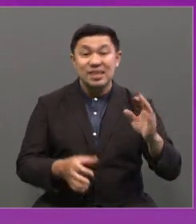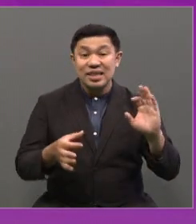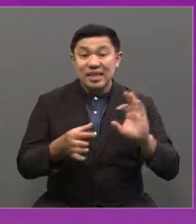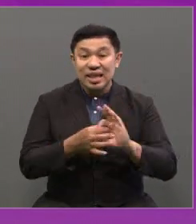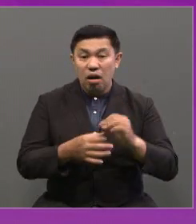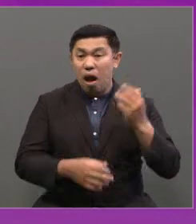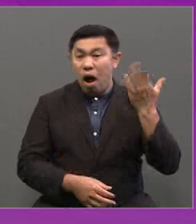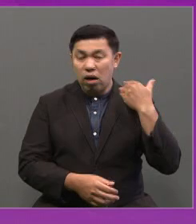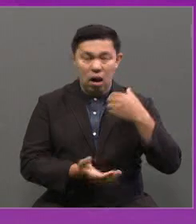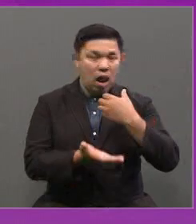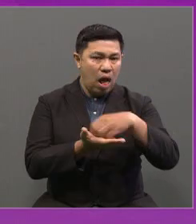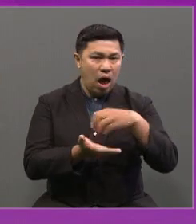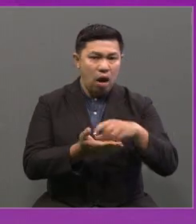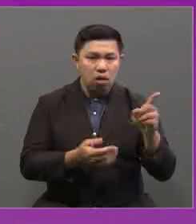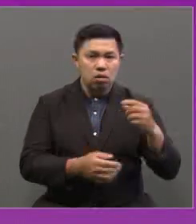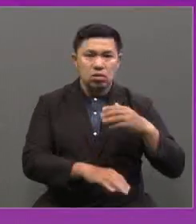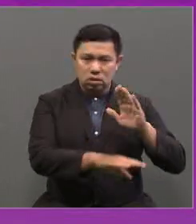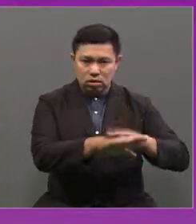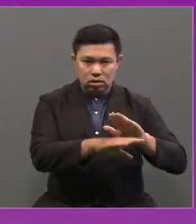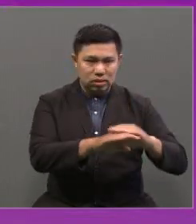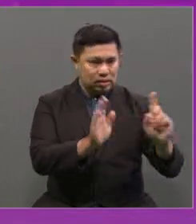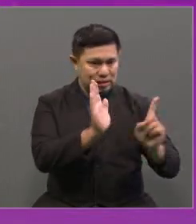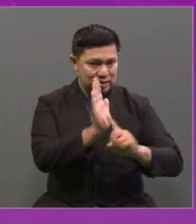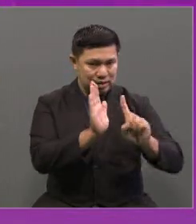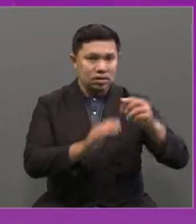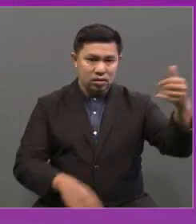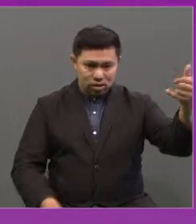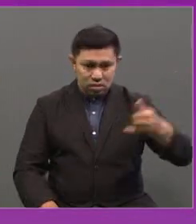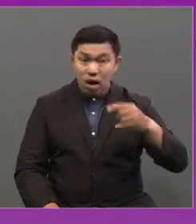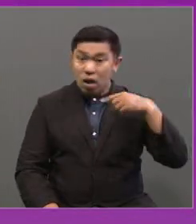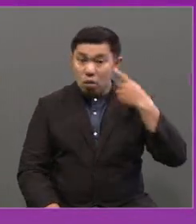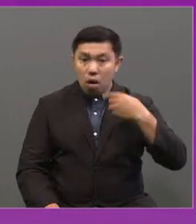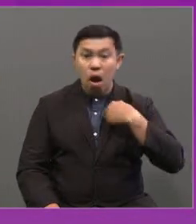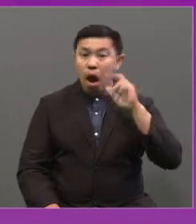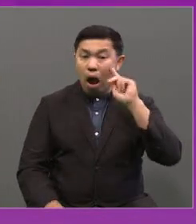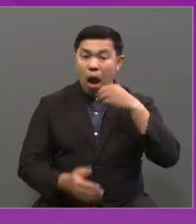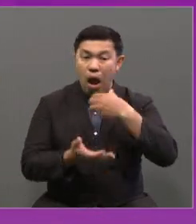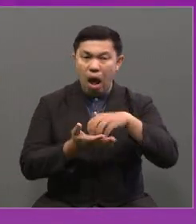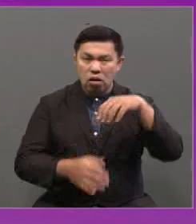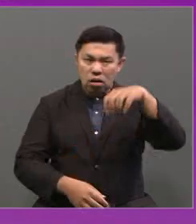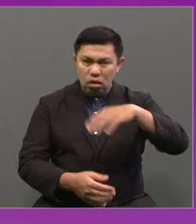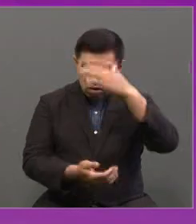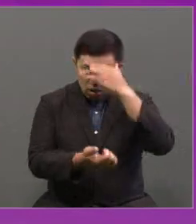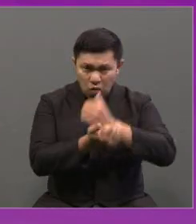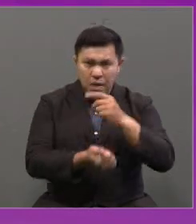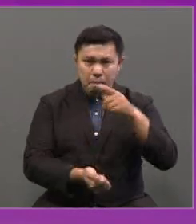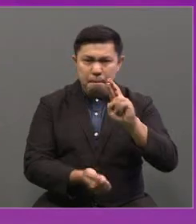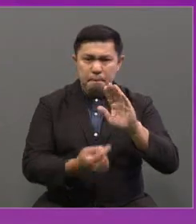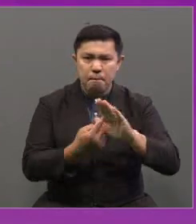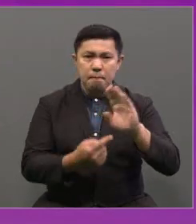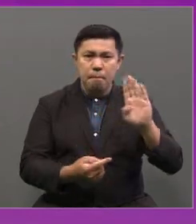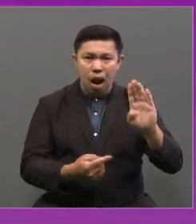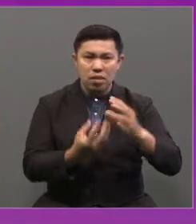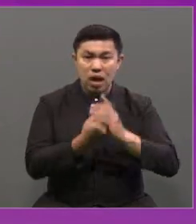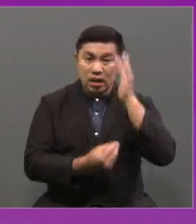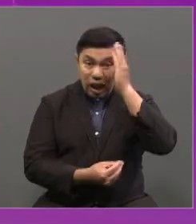ที่เราได้รายงานข่าวไปว่าถูกออกหมายเรียกครั้งที่1ไปจริงๆเนี่ยตอนนั้นเธอให้ข่าวนัดกับกองปราบไว้จะเข้าพบสัปดาห์หน้าปรากฏว่าวัน